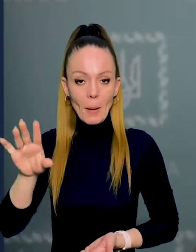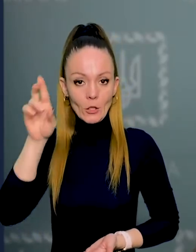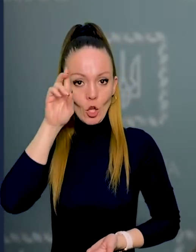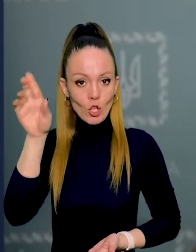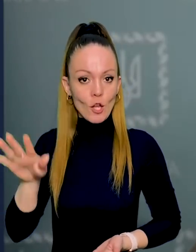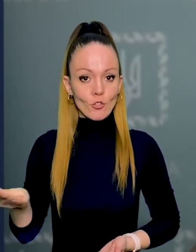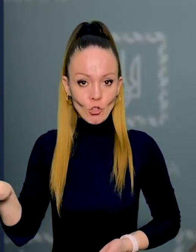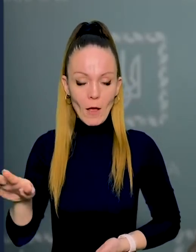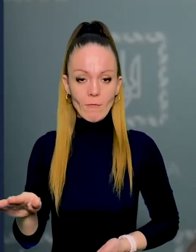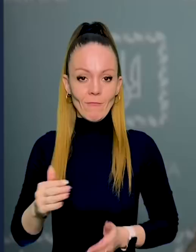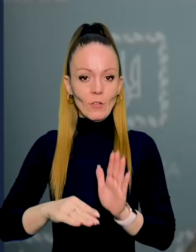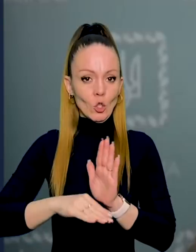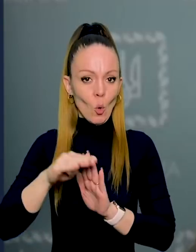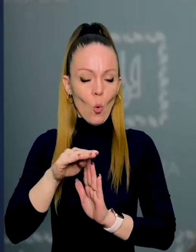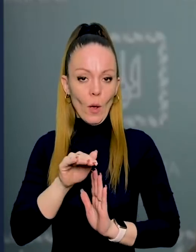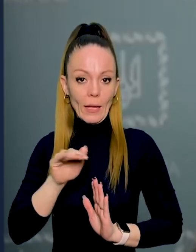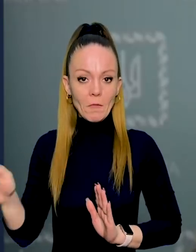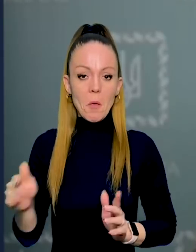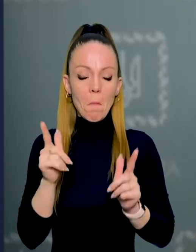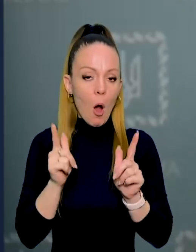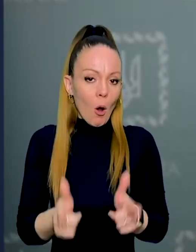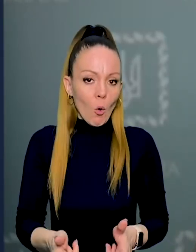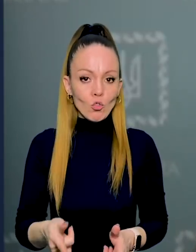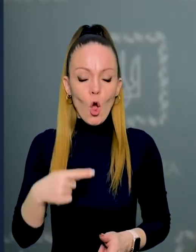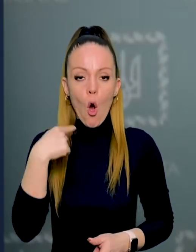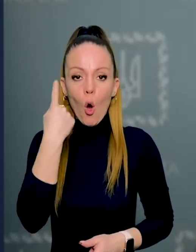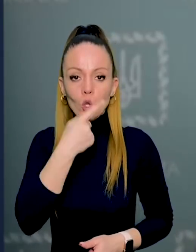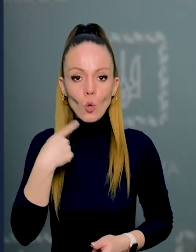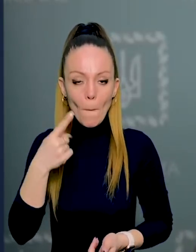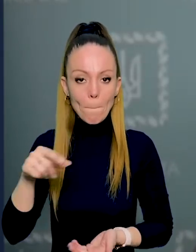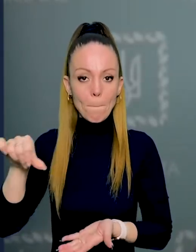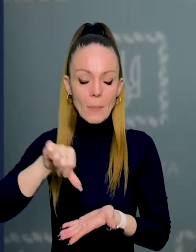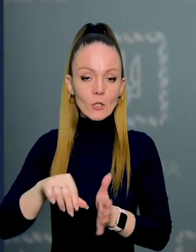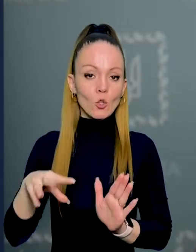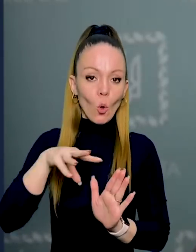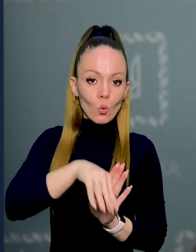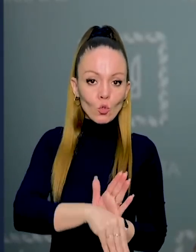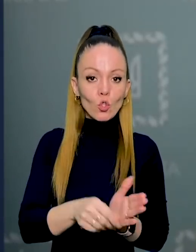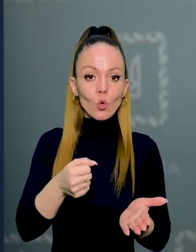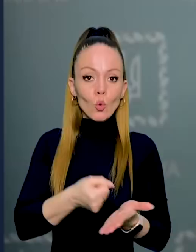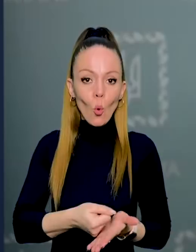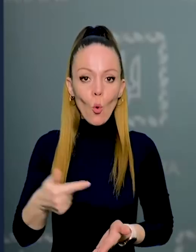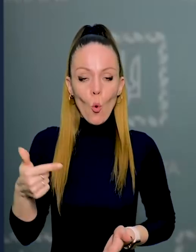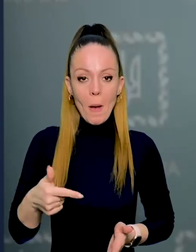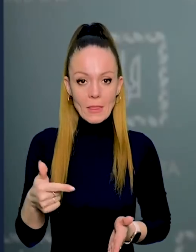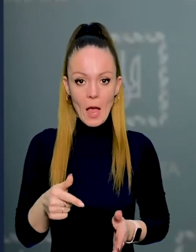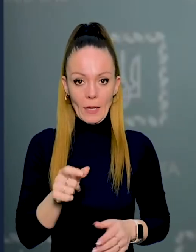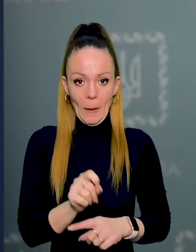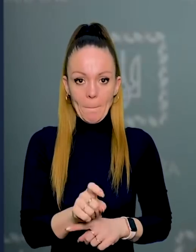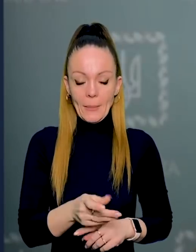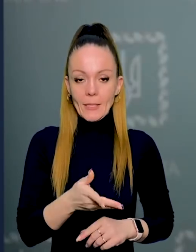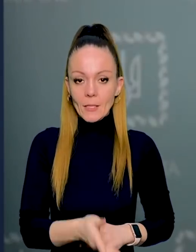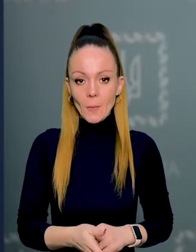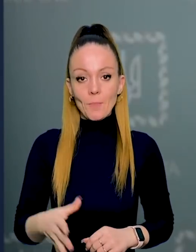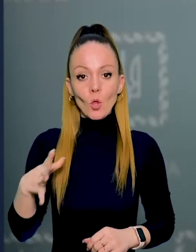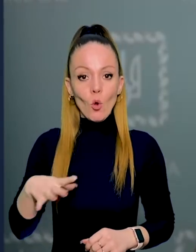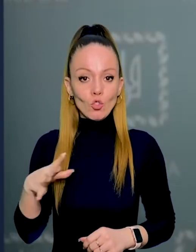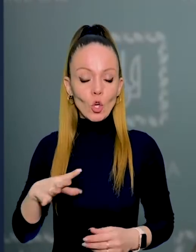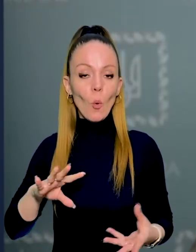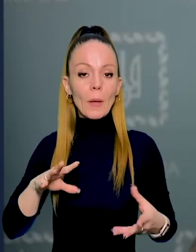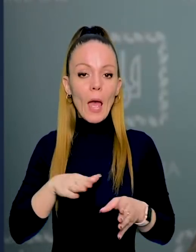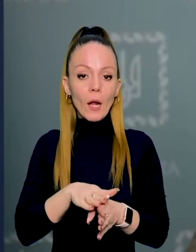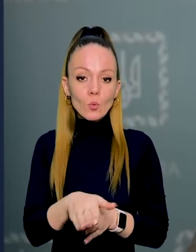представник європейської держави високого рівня погоджується особисто долучитись до гуманітарної